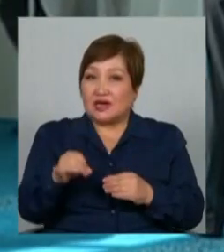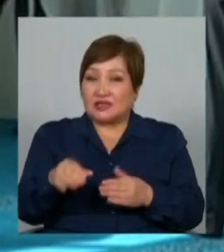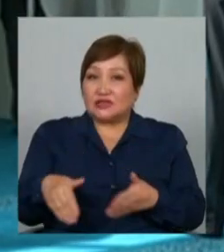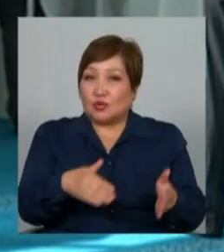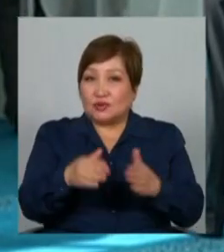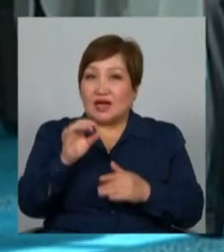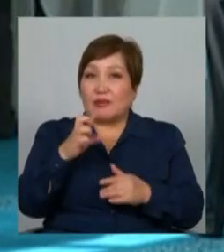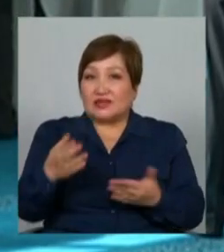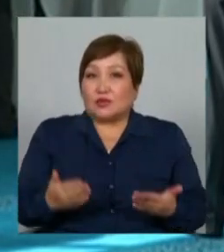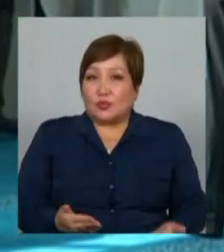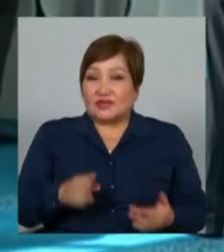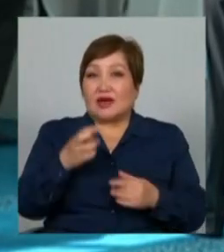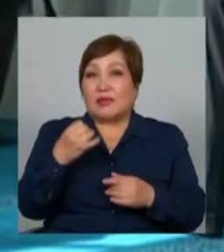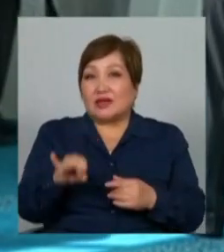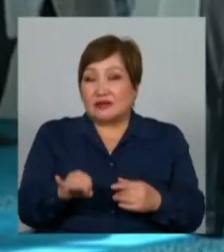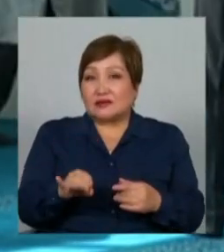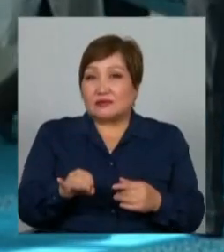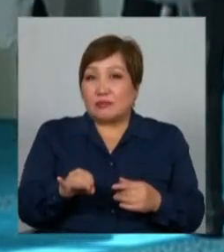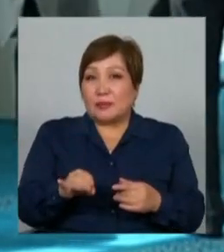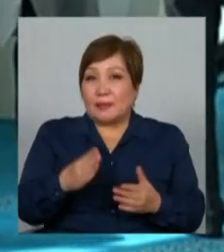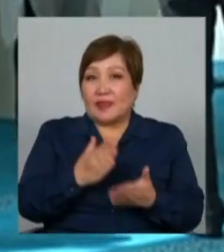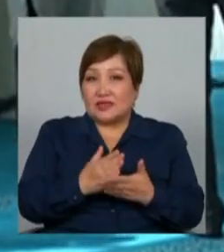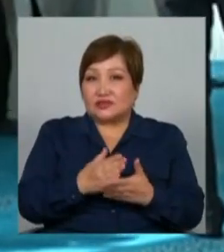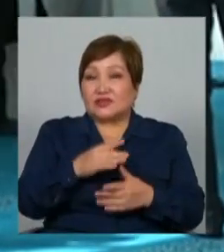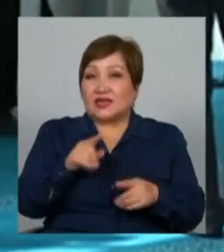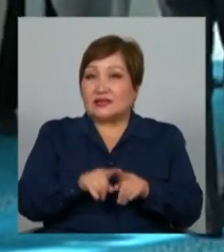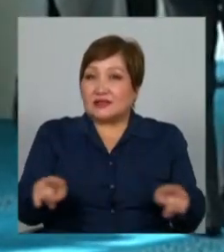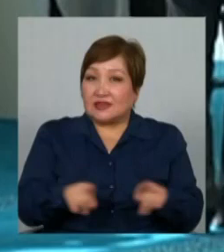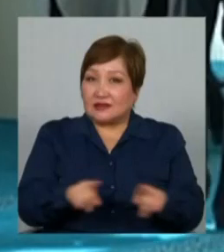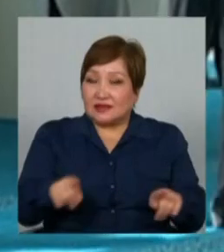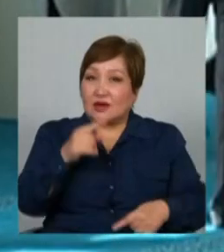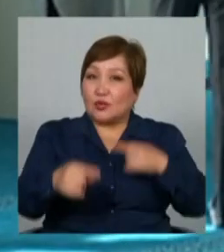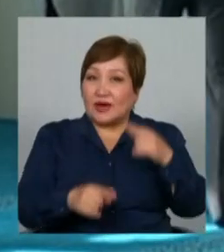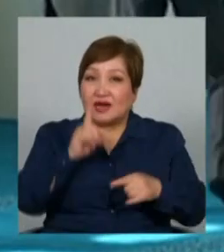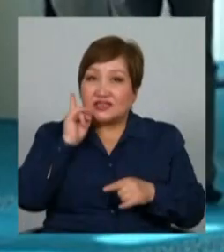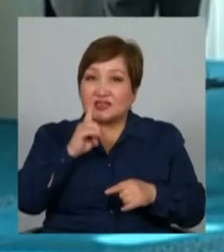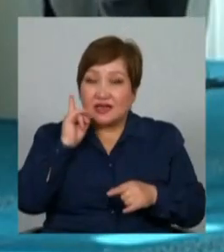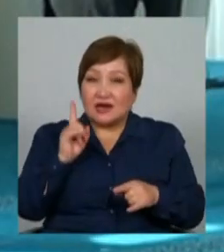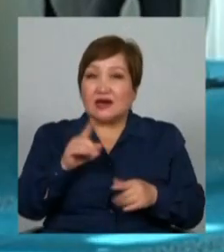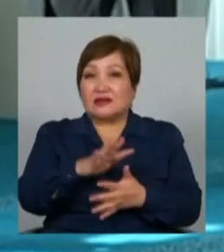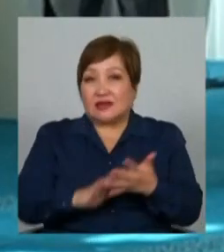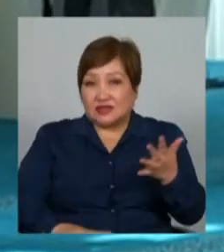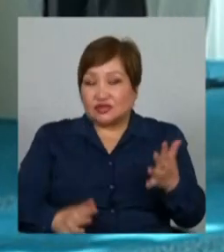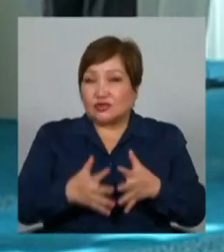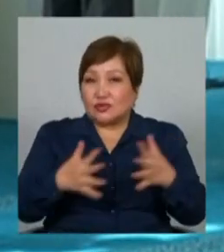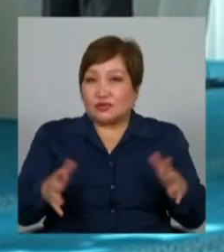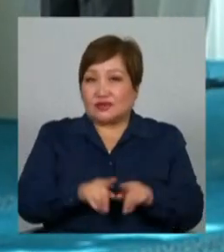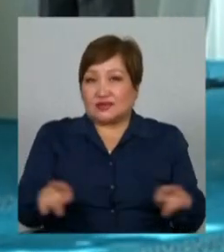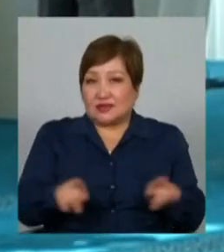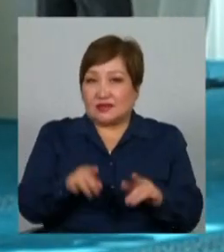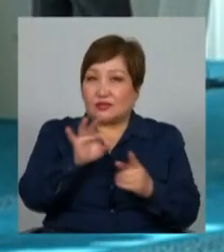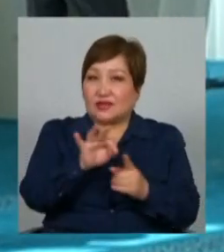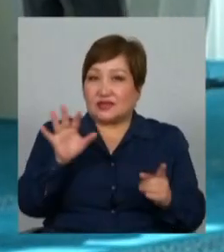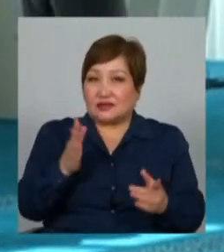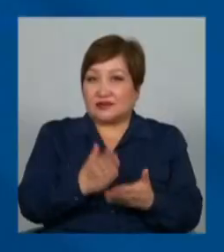өмірін, Абайдың ұстанған өсиетін, насихатын ұрпаққа, жас ұрпаққа ары қарай кеңінен насихаттау мақсат етілді.